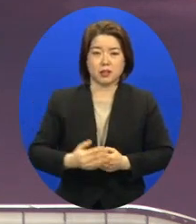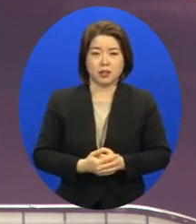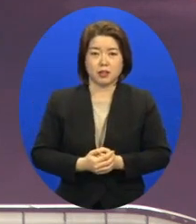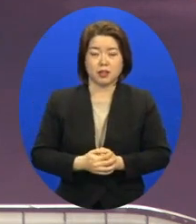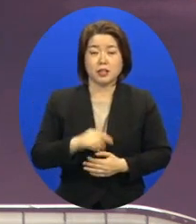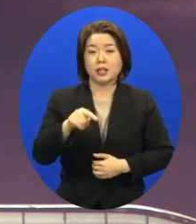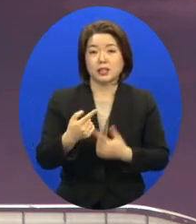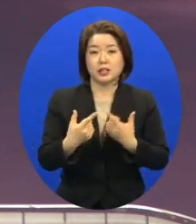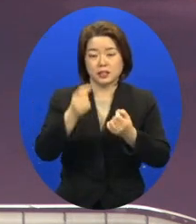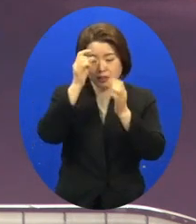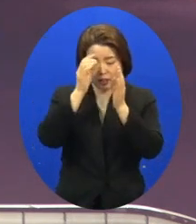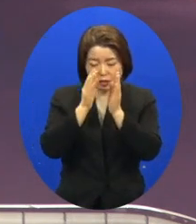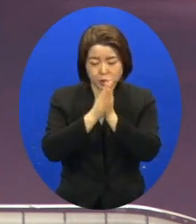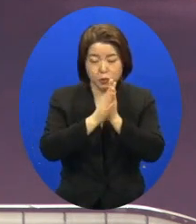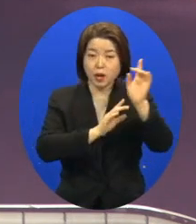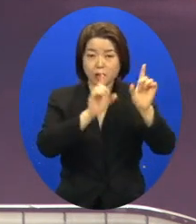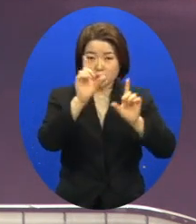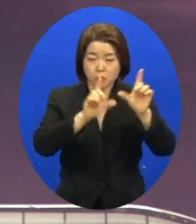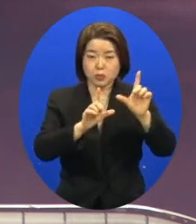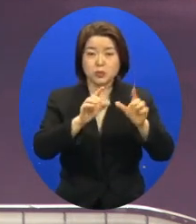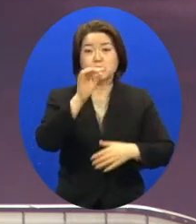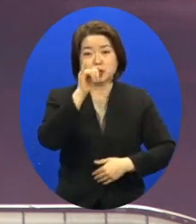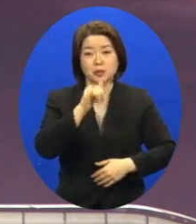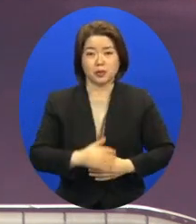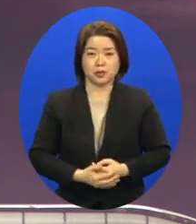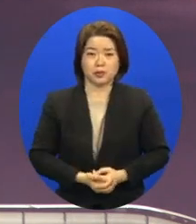그렇게 기도하는 장면이 나옵니다.